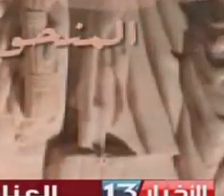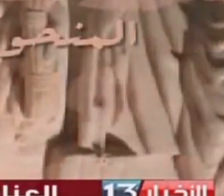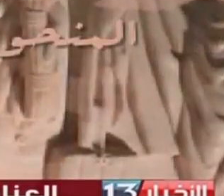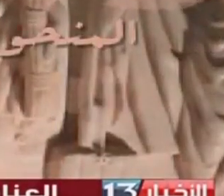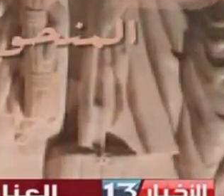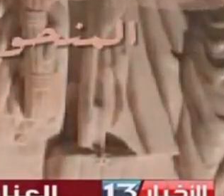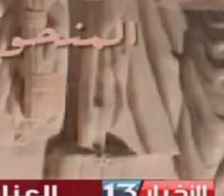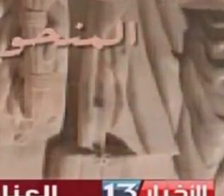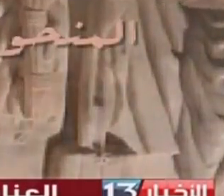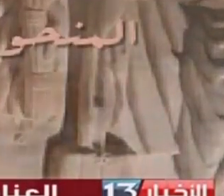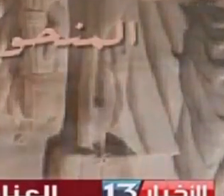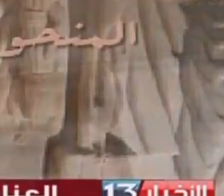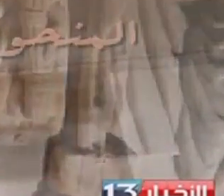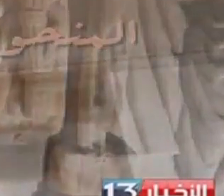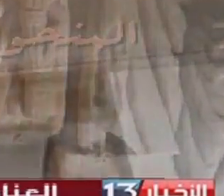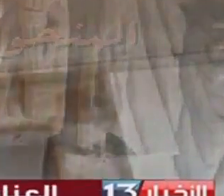الالزاميه